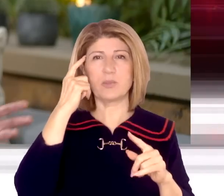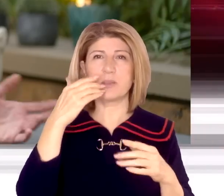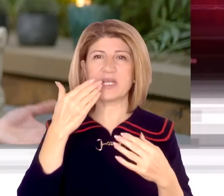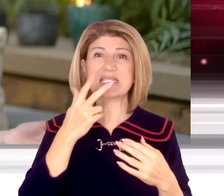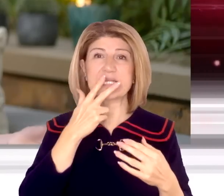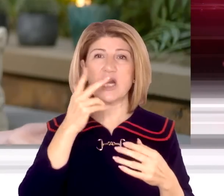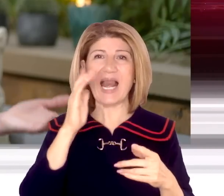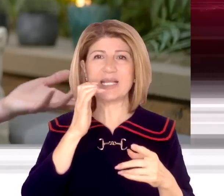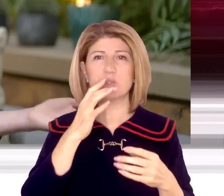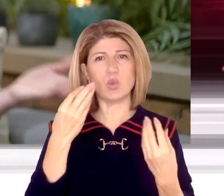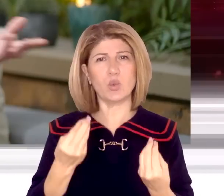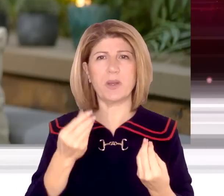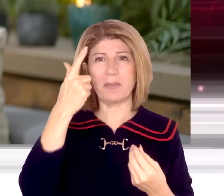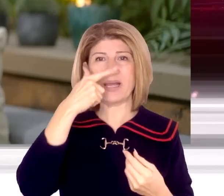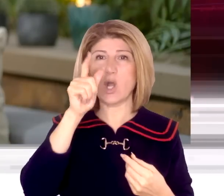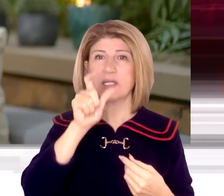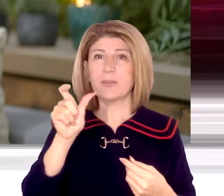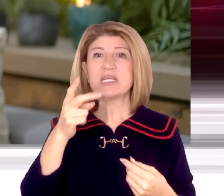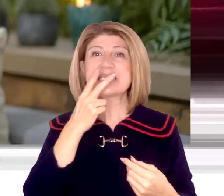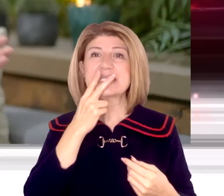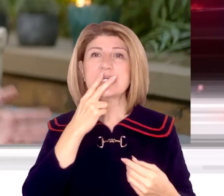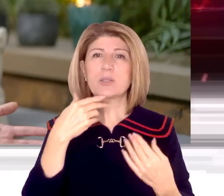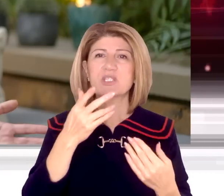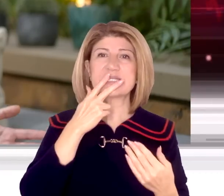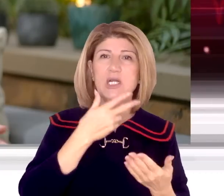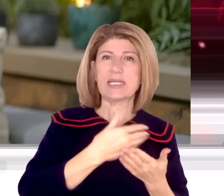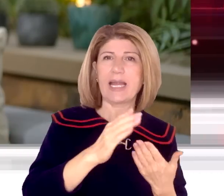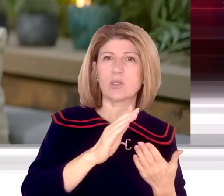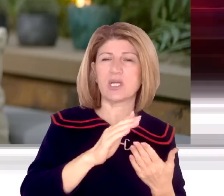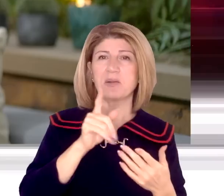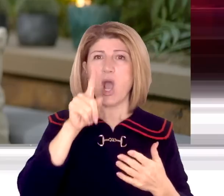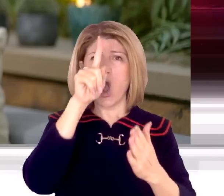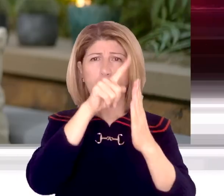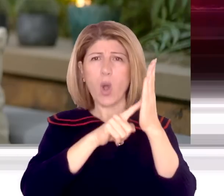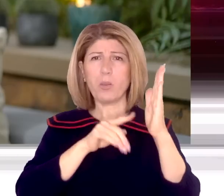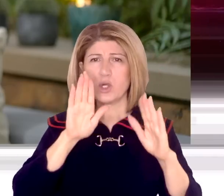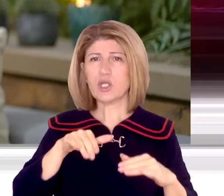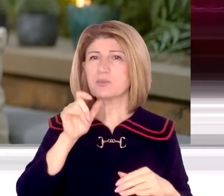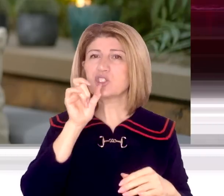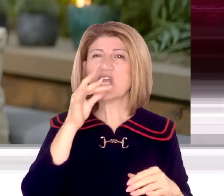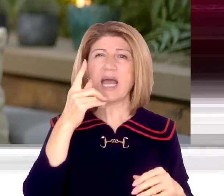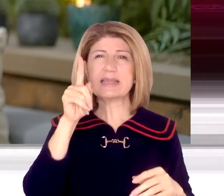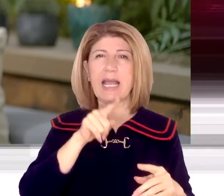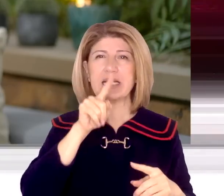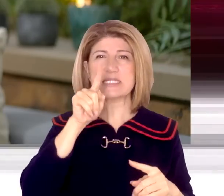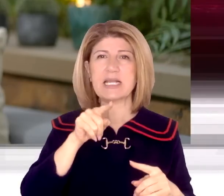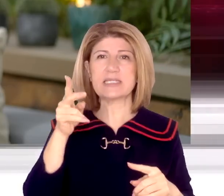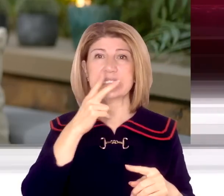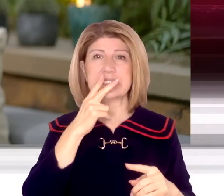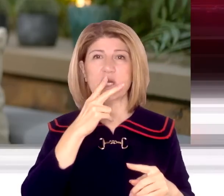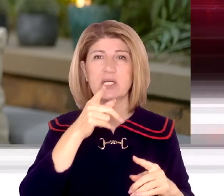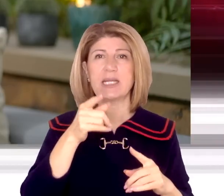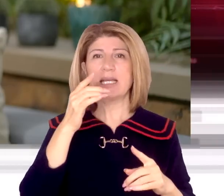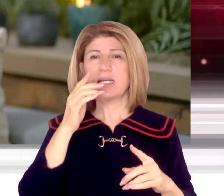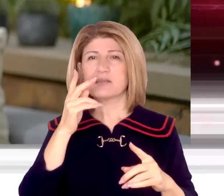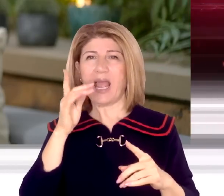که سیگار الکترونیکی خوبه برای کسایی که سیگار میکشن و میخوان ترک کنن. سن هیچ آماری داریم که چند درصد از سیگاری ها با استفاده از